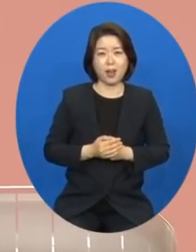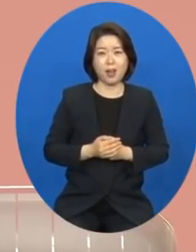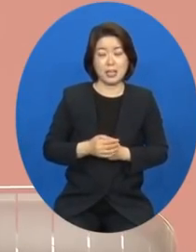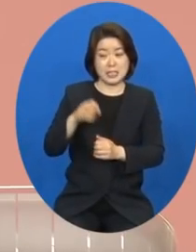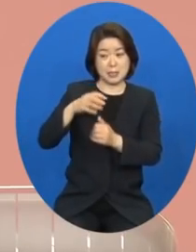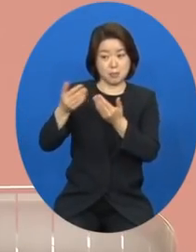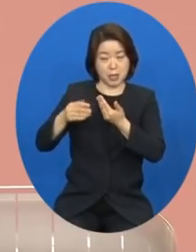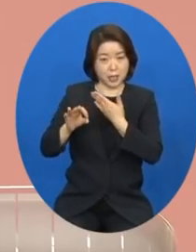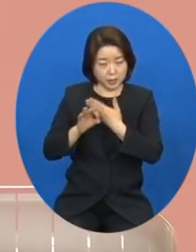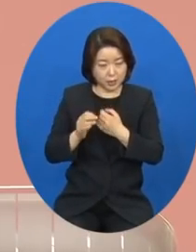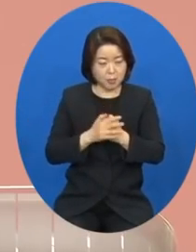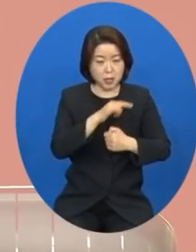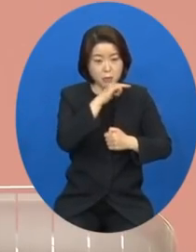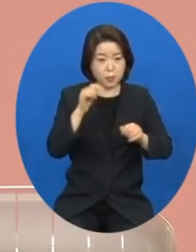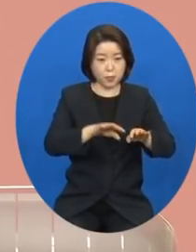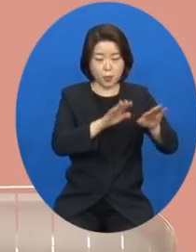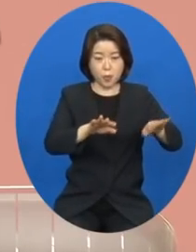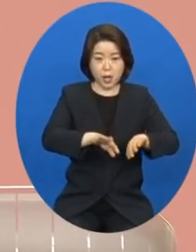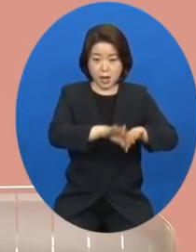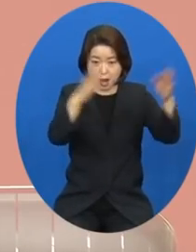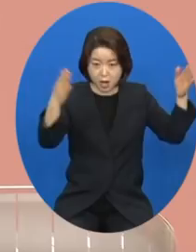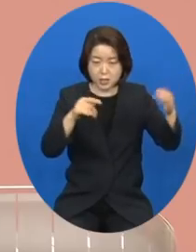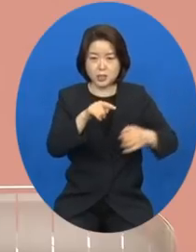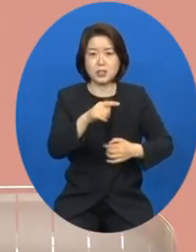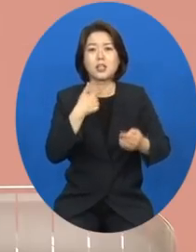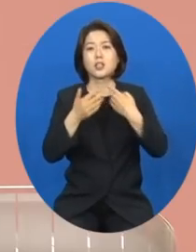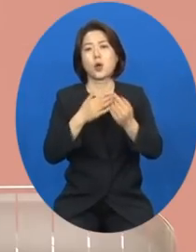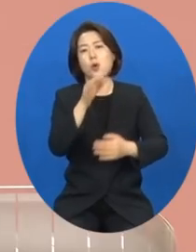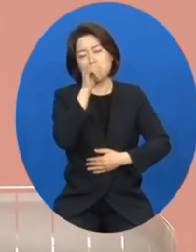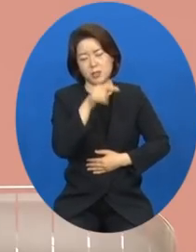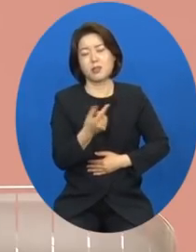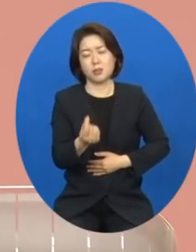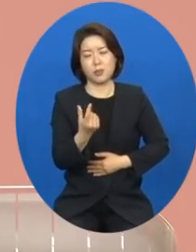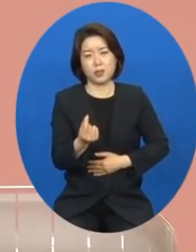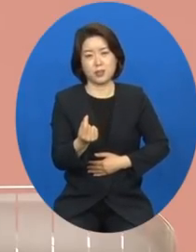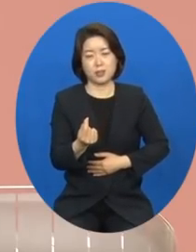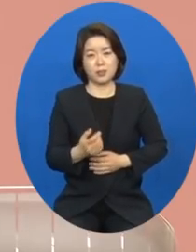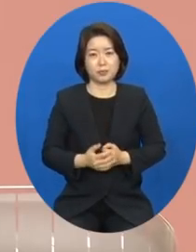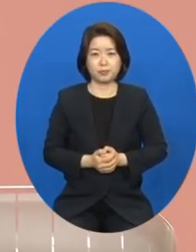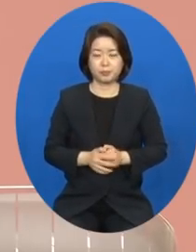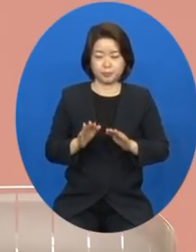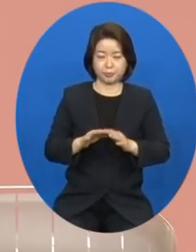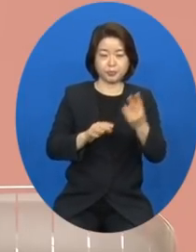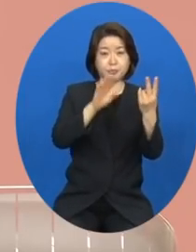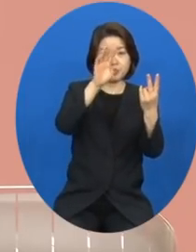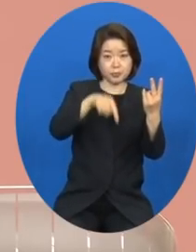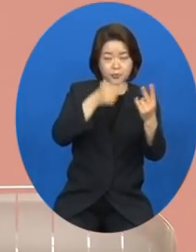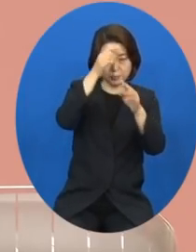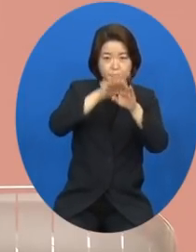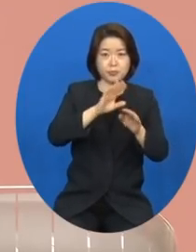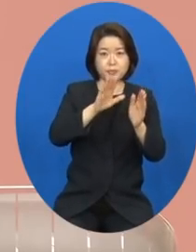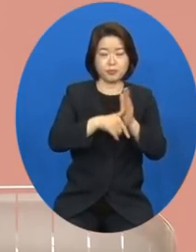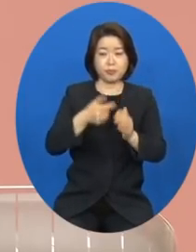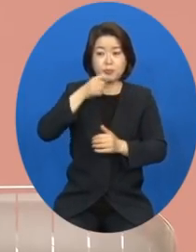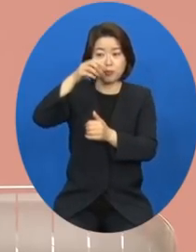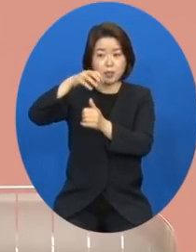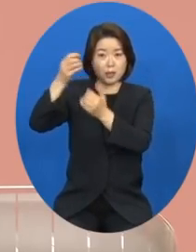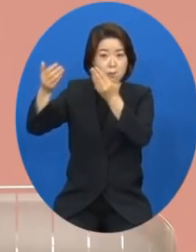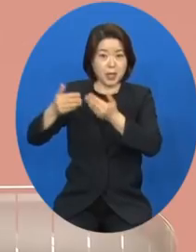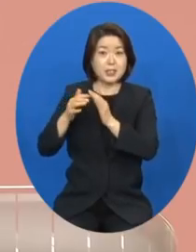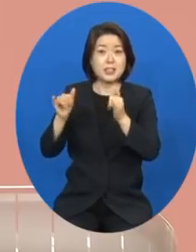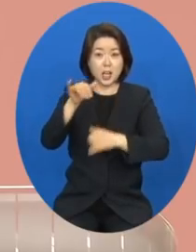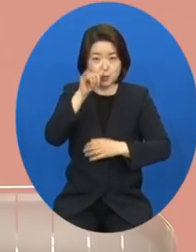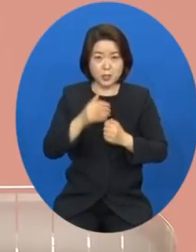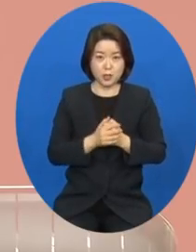있는 겁니다 그 이야기들이 다 있는 거죠 오늘 2부 예배 때 세례 받으신 분이 계셨어요